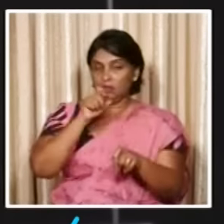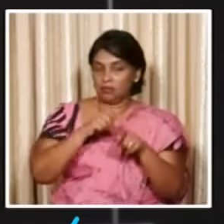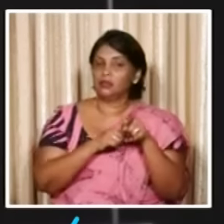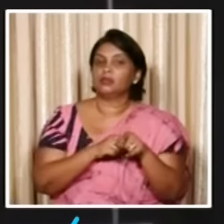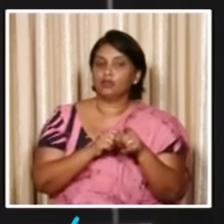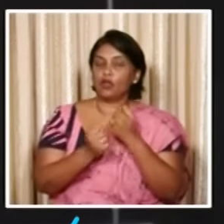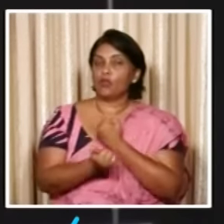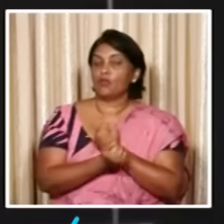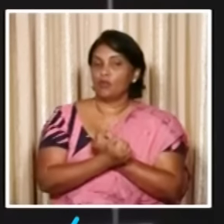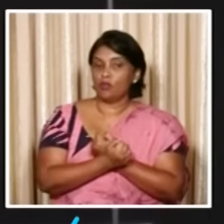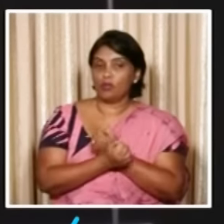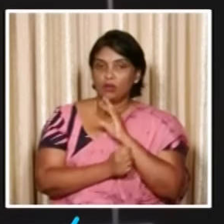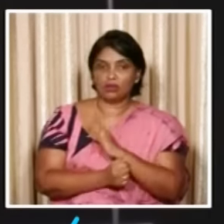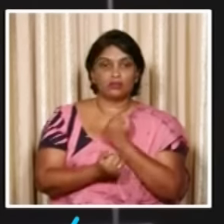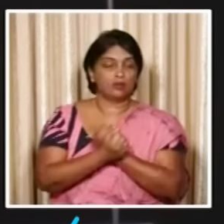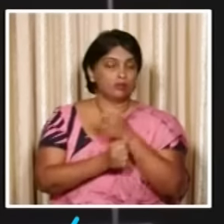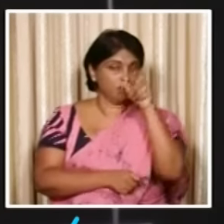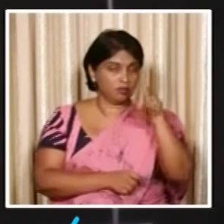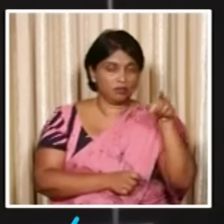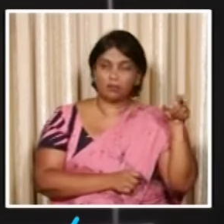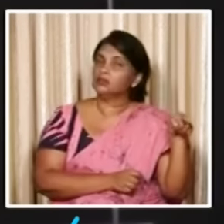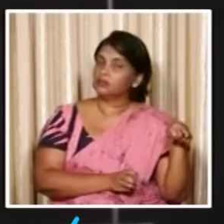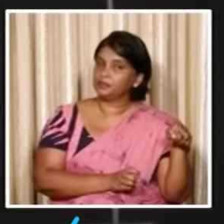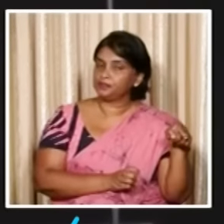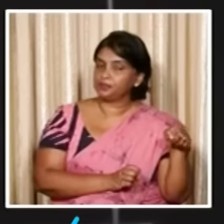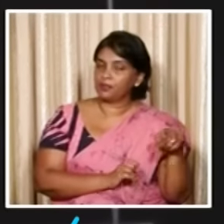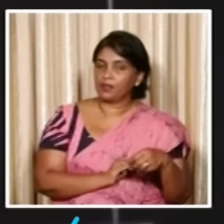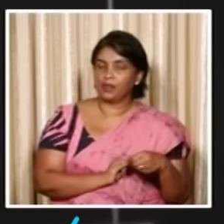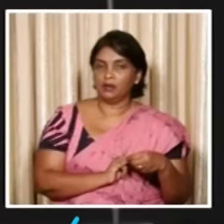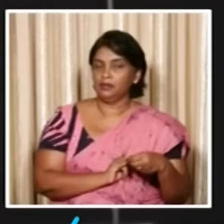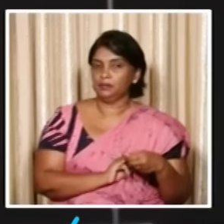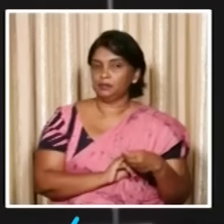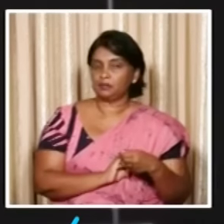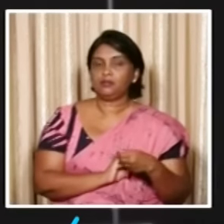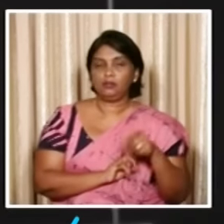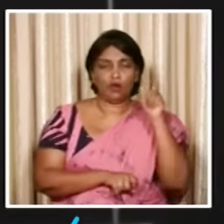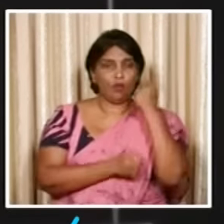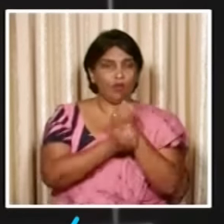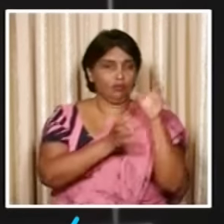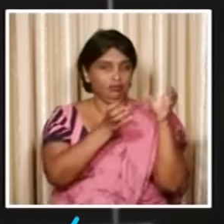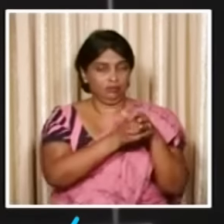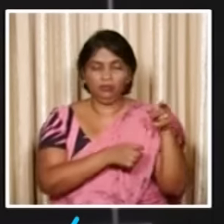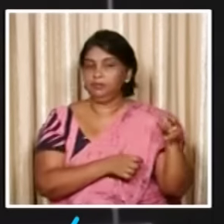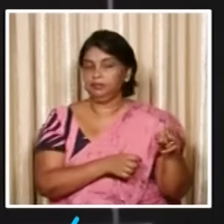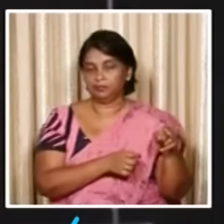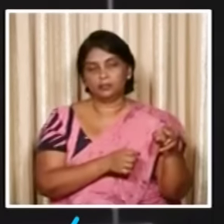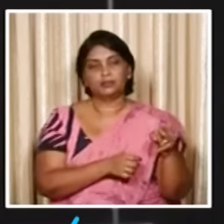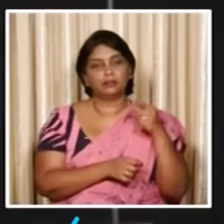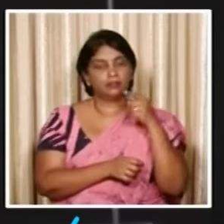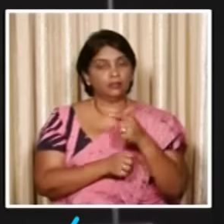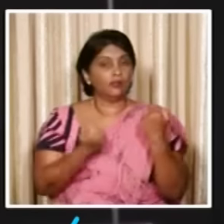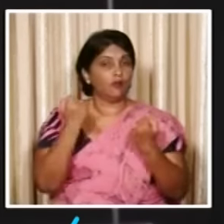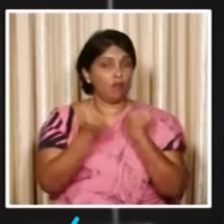போலீஸ் பாதுகாப்பு கழகம் அடக்கும் பிரிவுகள் அதனை விட அவர்கள் வைத்திருந்த கண்ணீர் புகை குண்டுகள் வாகனங்கள் ஒரு